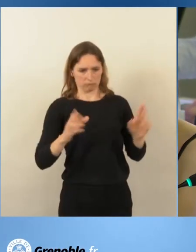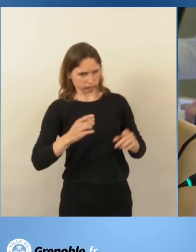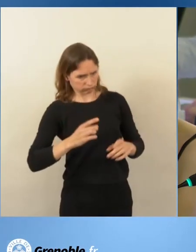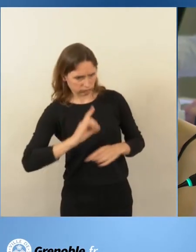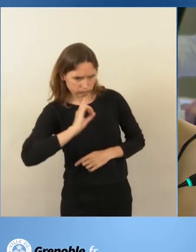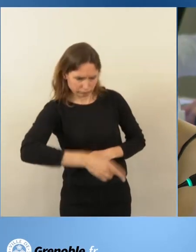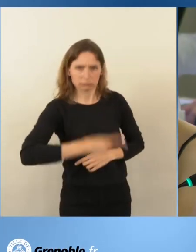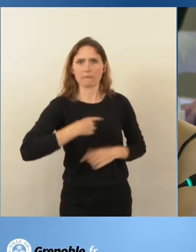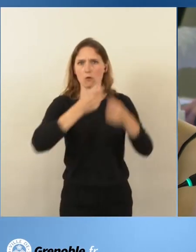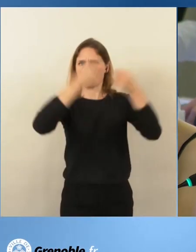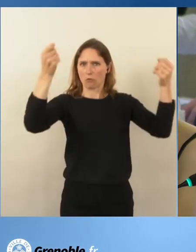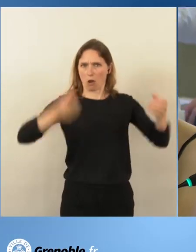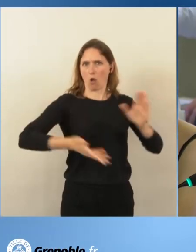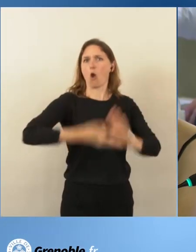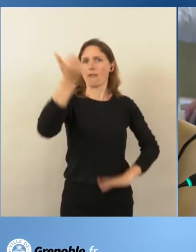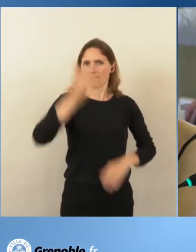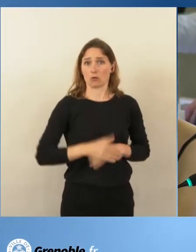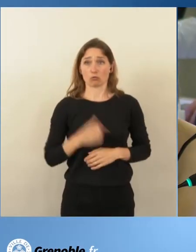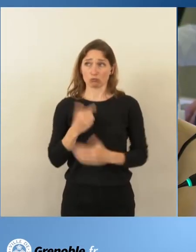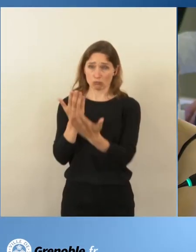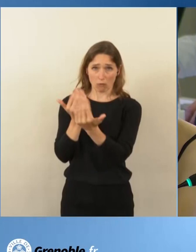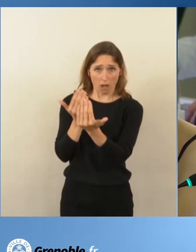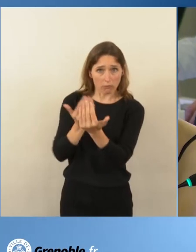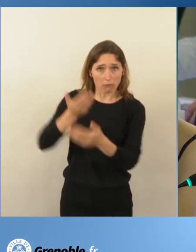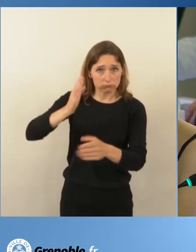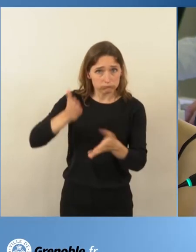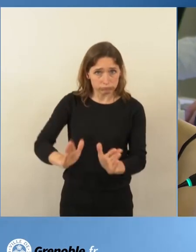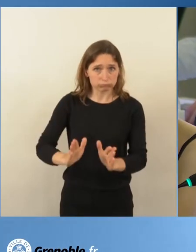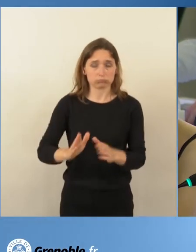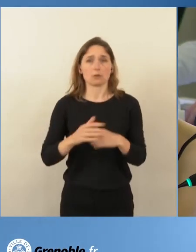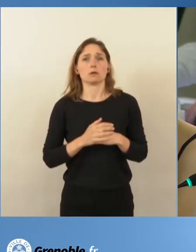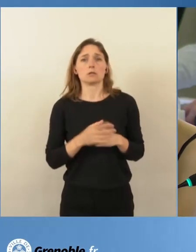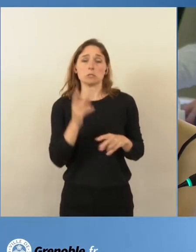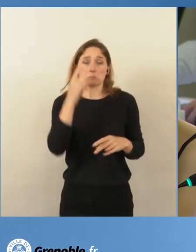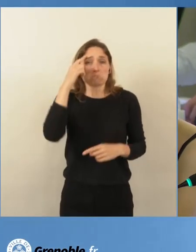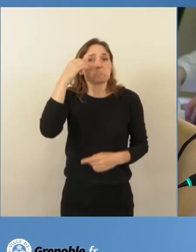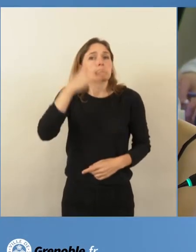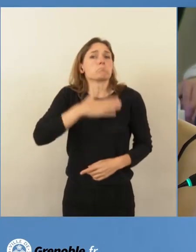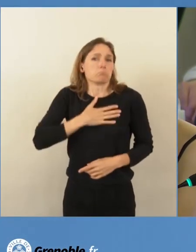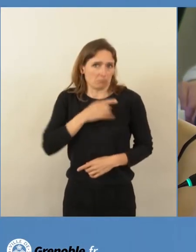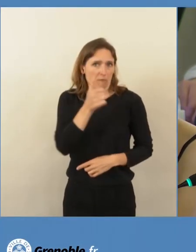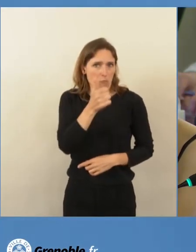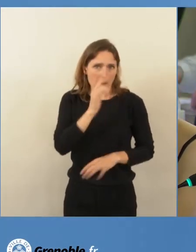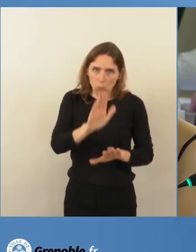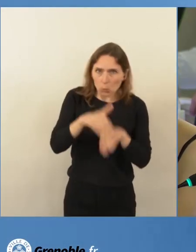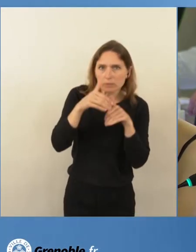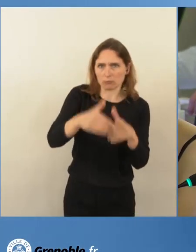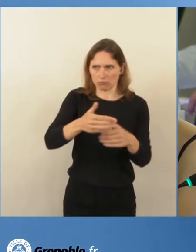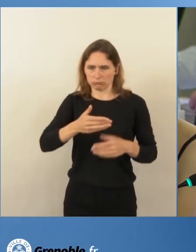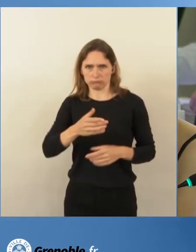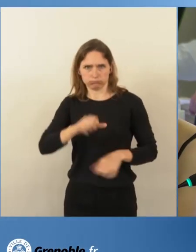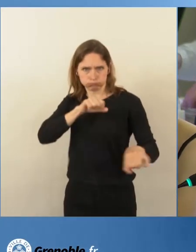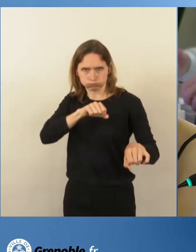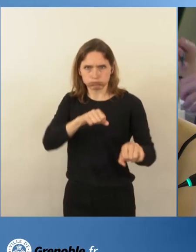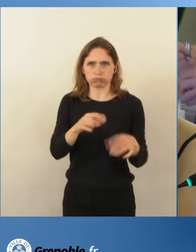nous attendons un jugement de fond j'imagine que vous défendrez votre position nous défendrons la nôtre vis-à-vis de la neutralité des édifices publics et du service